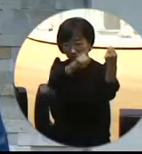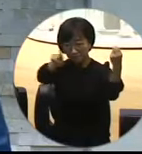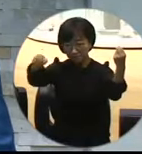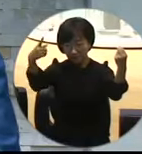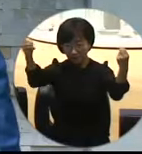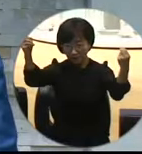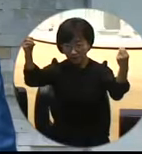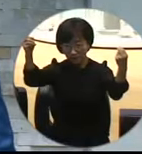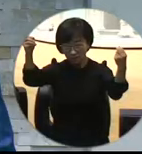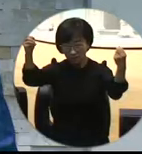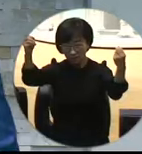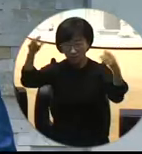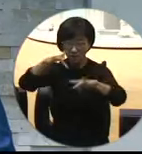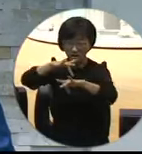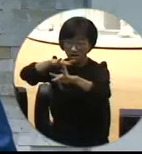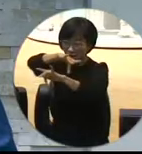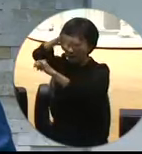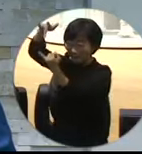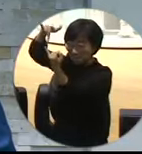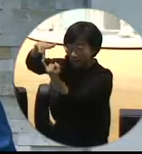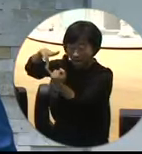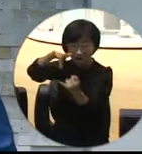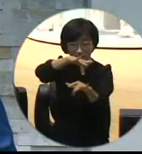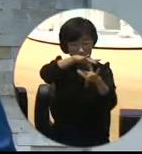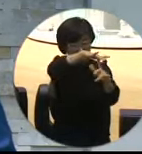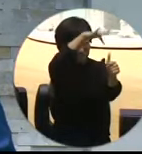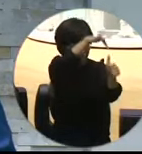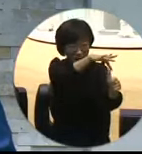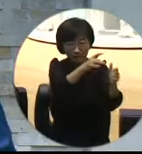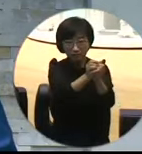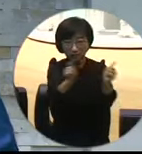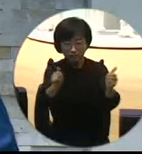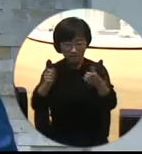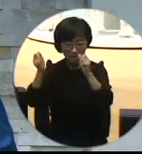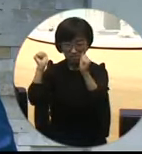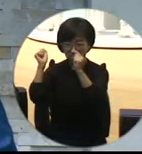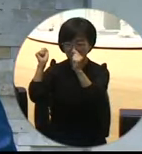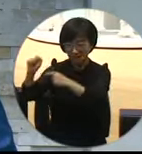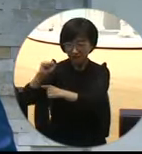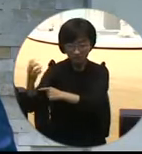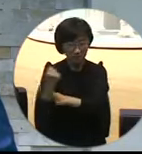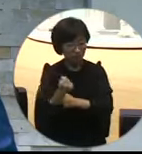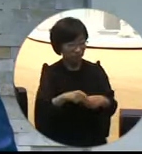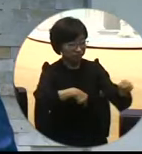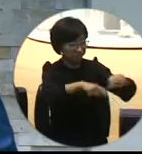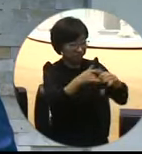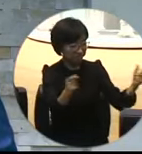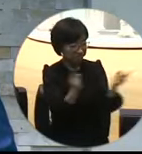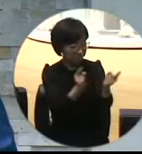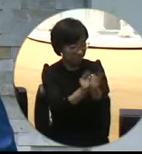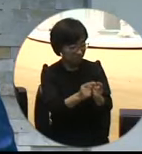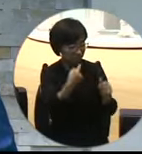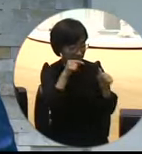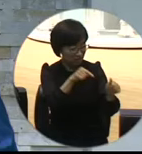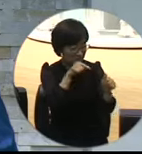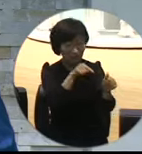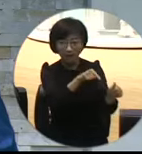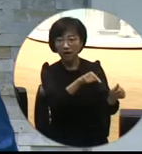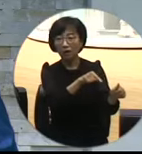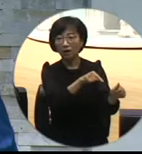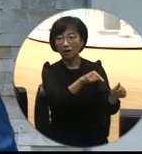이 귀신 들린 자들이 지금도 정치인들에게 직접 간접으로 영향 입히고 있고 또